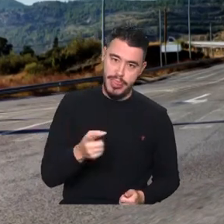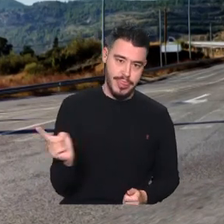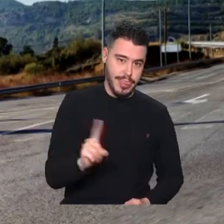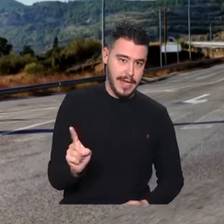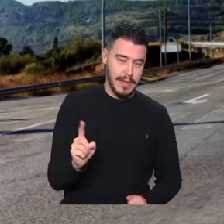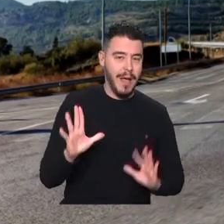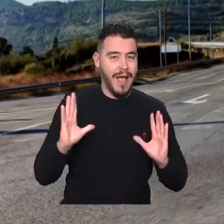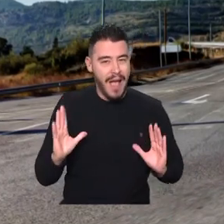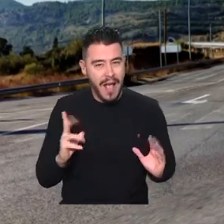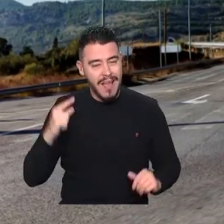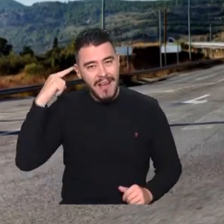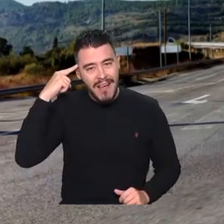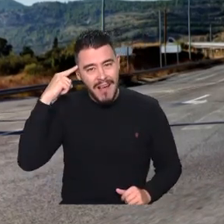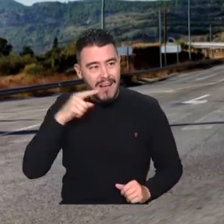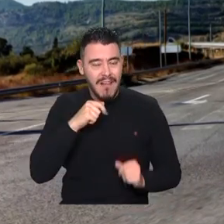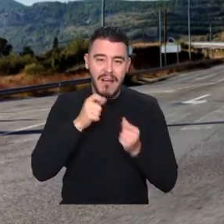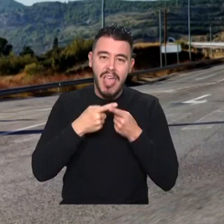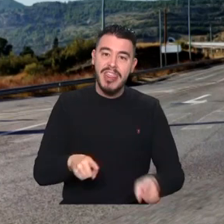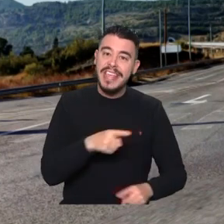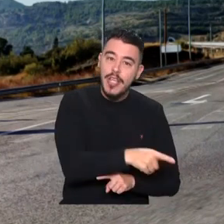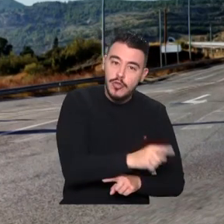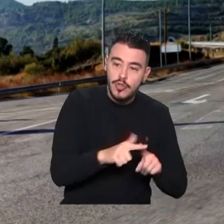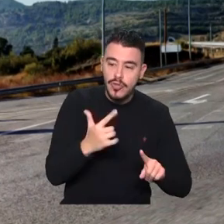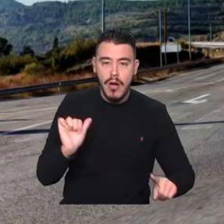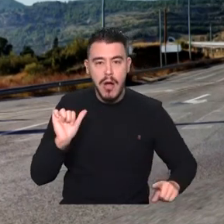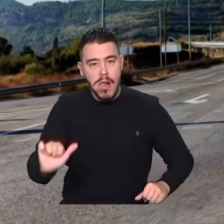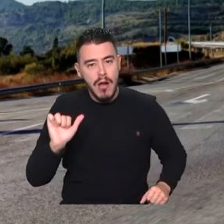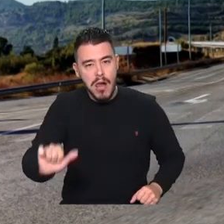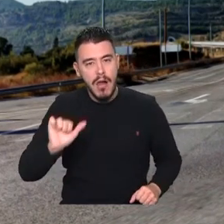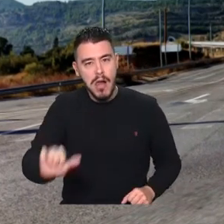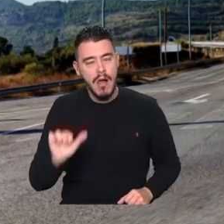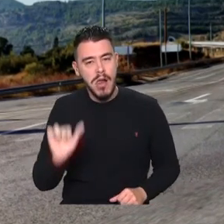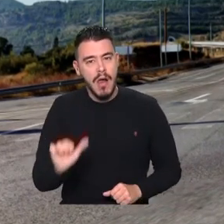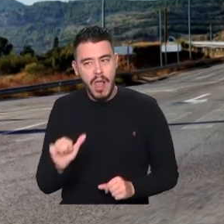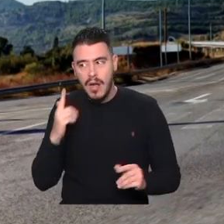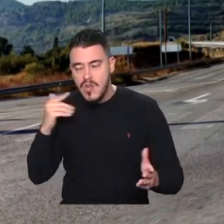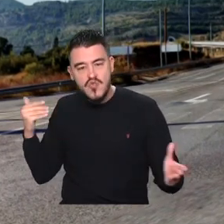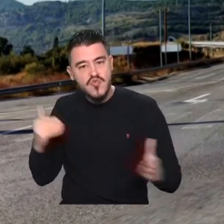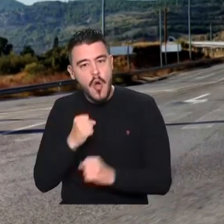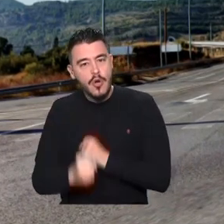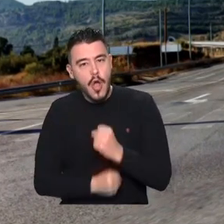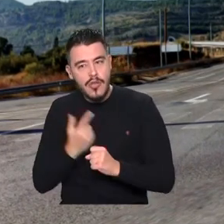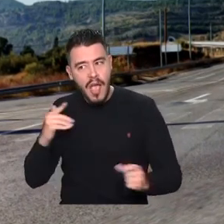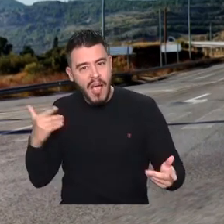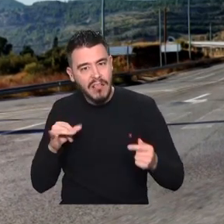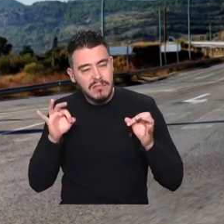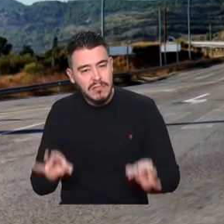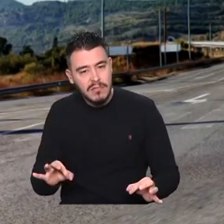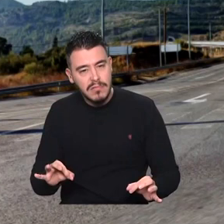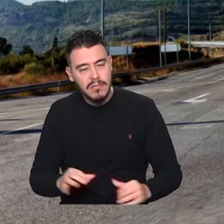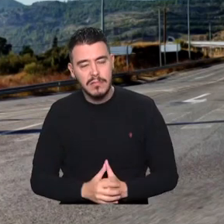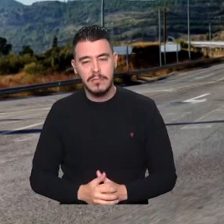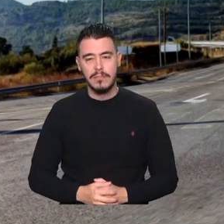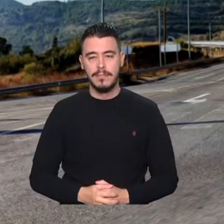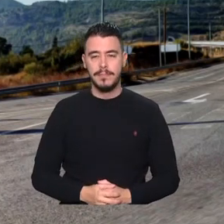διαφορά τα κίνητρά της, την ψυχολογία που αναπτύσσει ο δράστης ή το θύμα. Τι έκανε λοιπόν ο